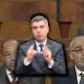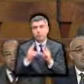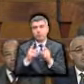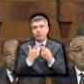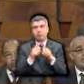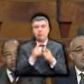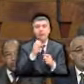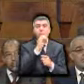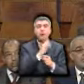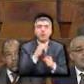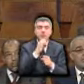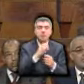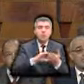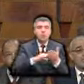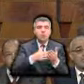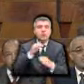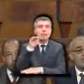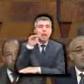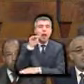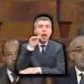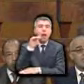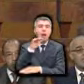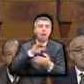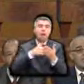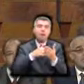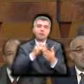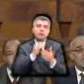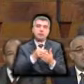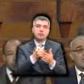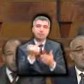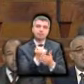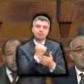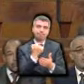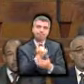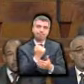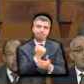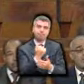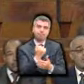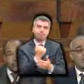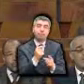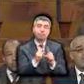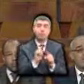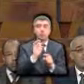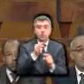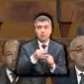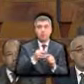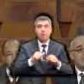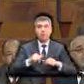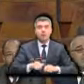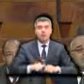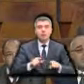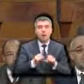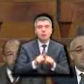درعة تفت وفي الجهة الجنوبية التي الجهات الجنوبية التي أيضا تعاني. فنلح السيد الوزير على هذه